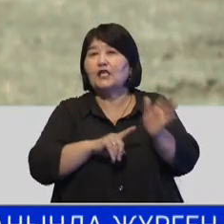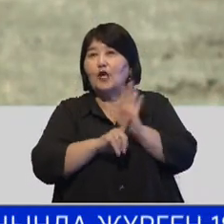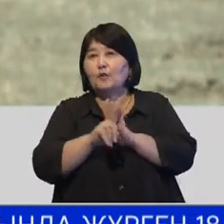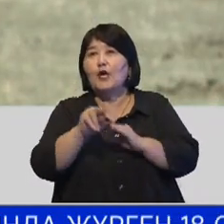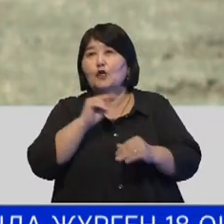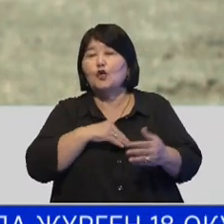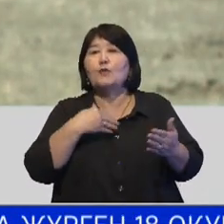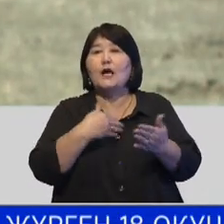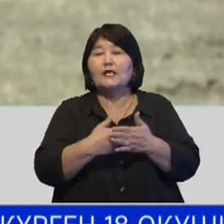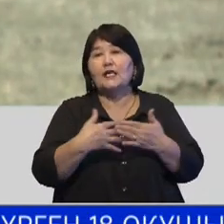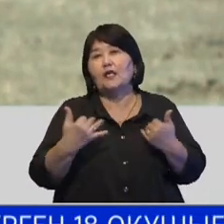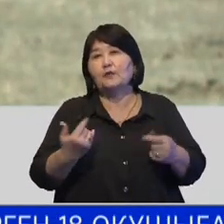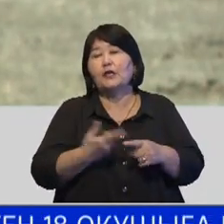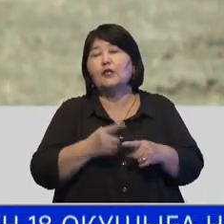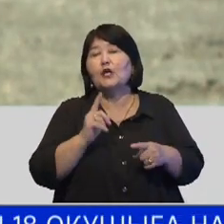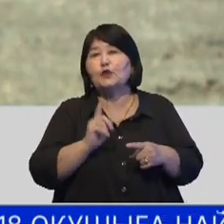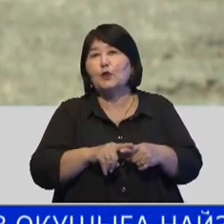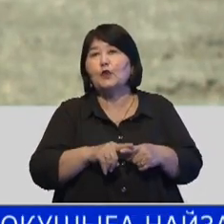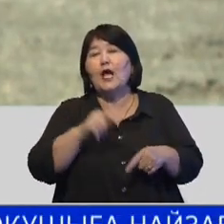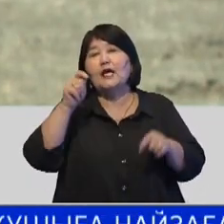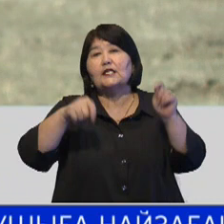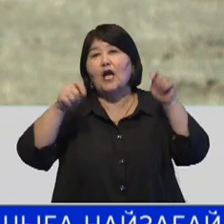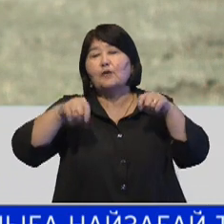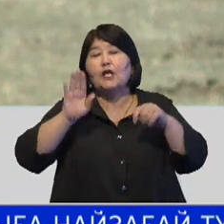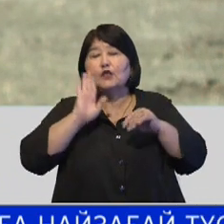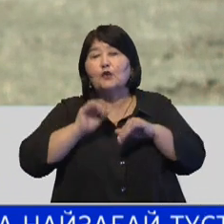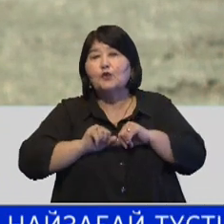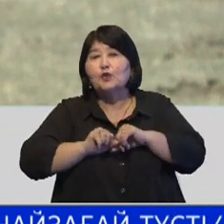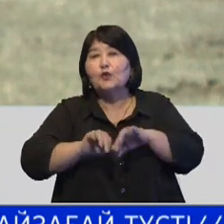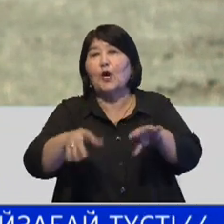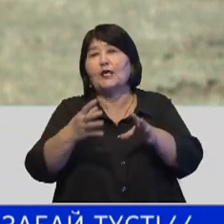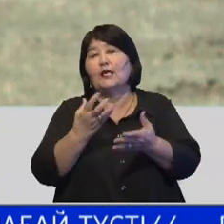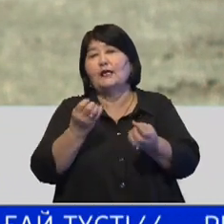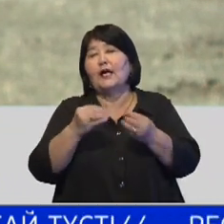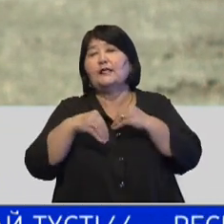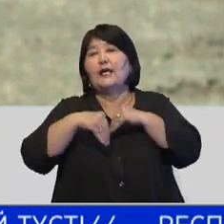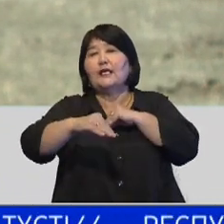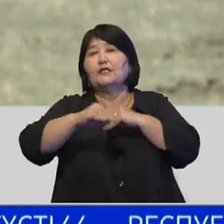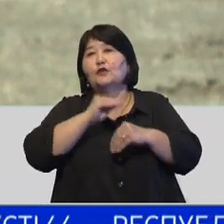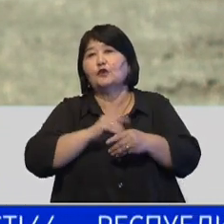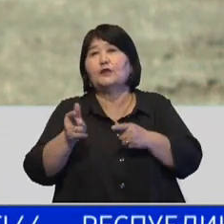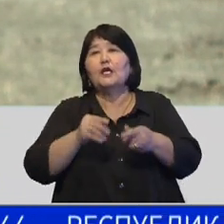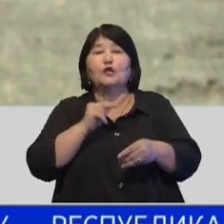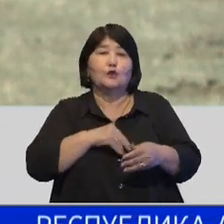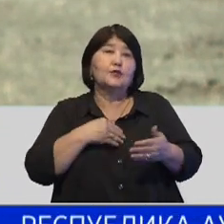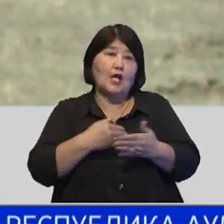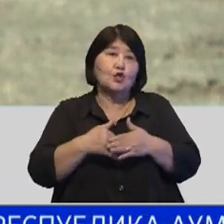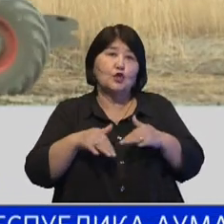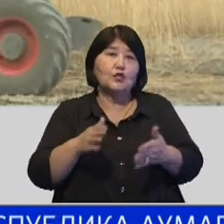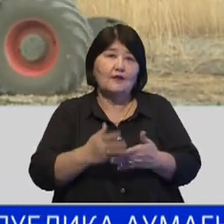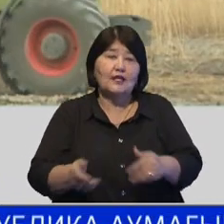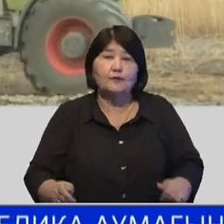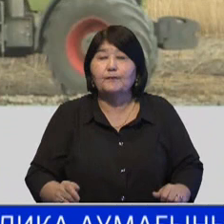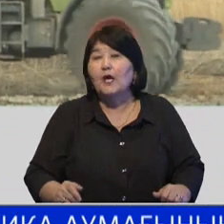жұмыс жасады. Биыл да сол жаңбырлатып суару, соған тағы да егістік жұмыстарын дайындап жұмыстар жүргізіліп жатыр аяқта